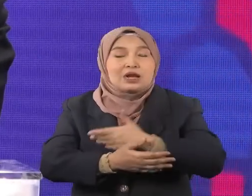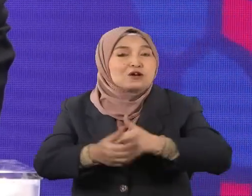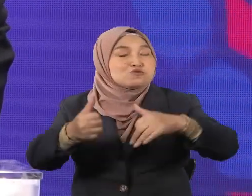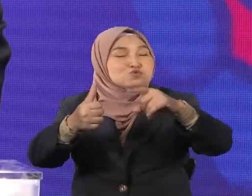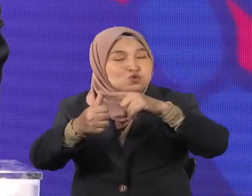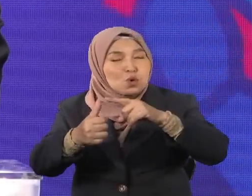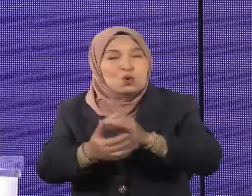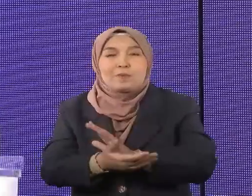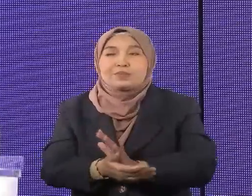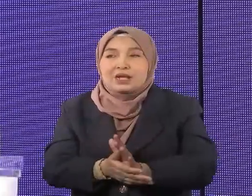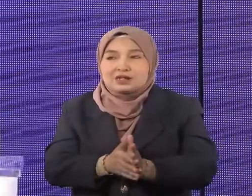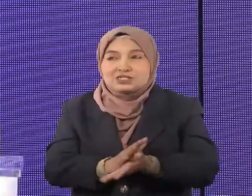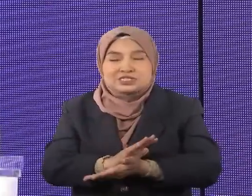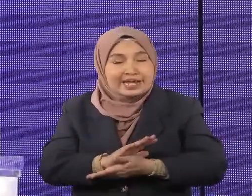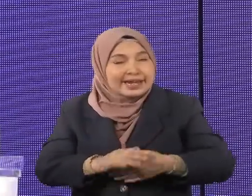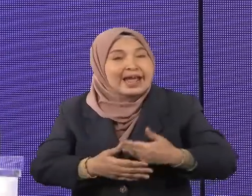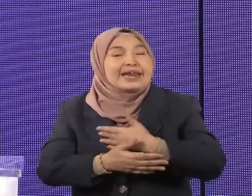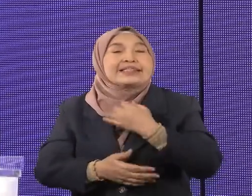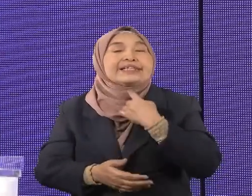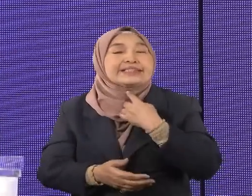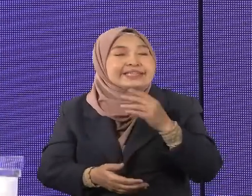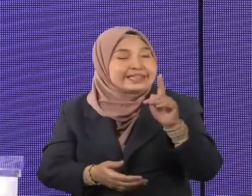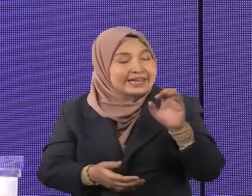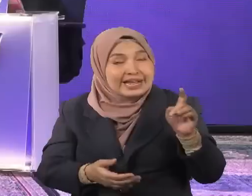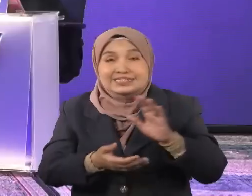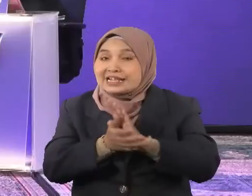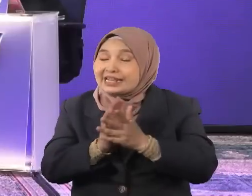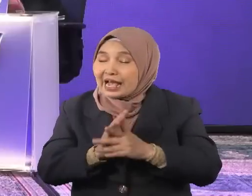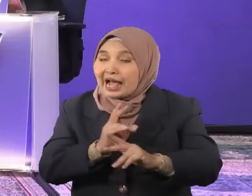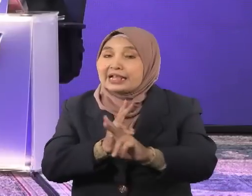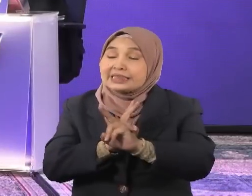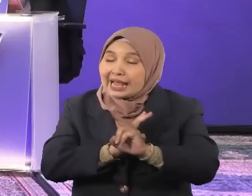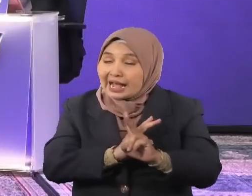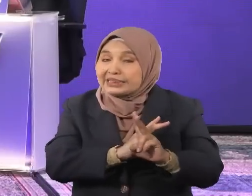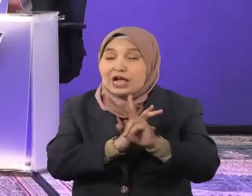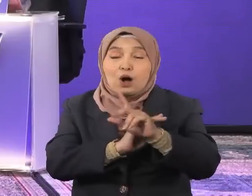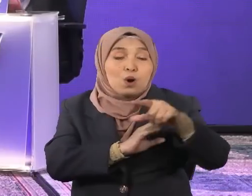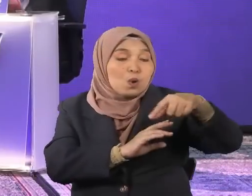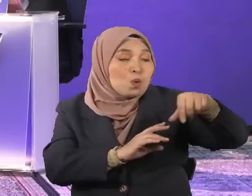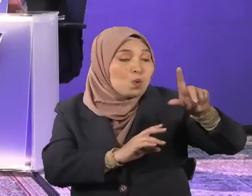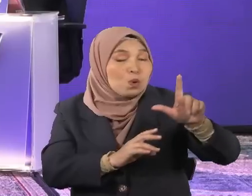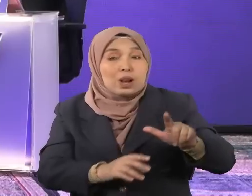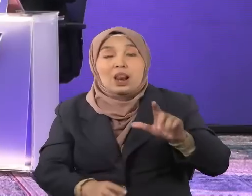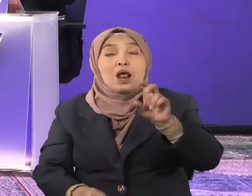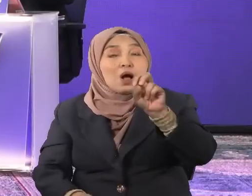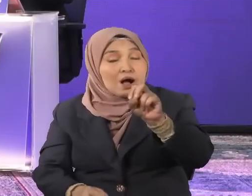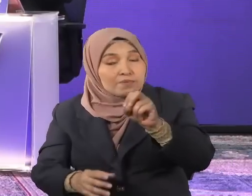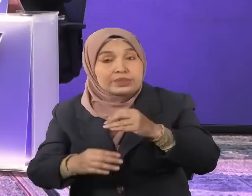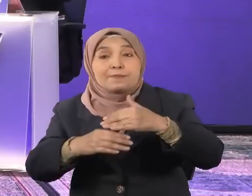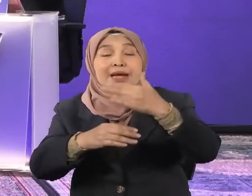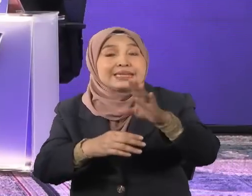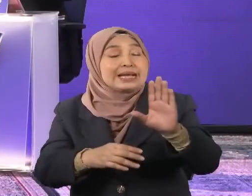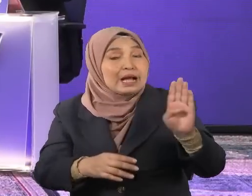kata. Anak sulung. Kita kata anak tekak. Oh, kan. Jadi kena hati-hati. Kul, qaf. Depan dia kaf.